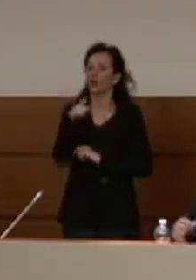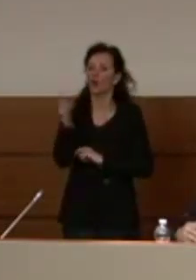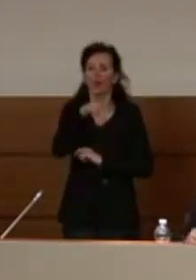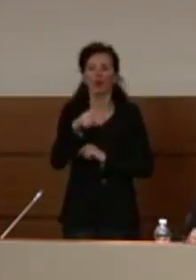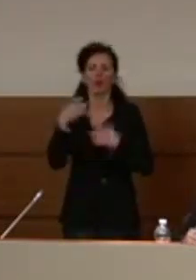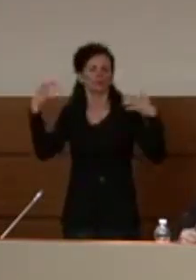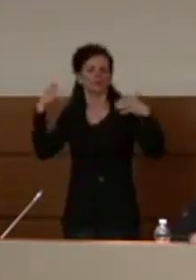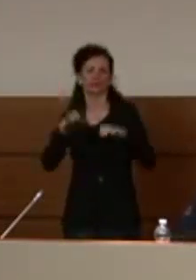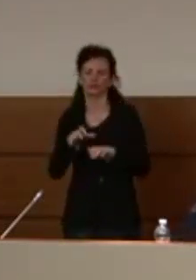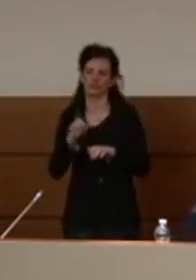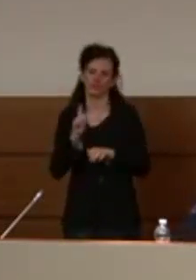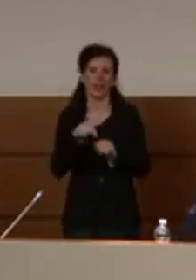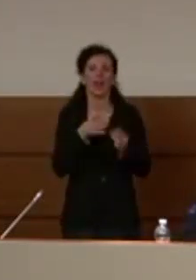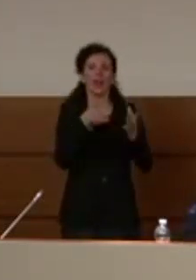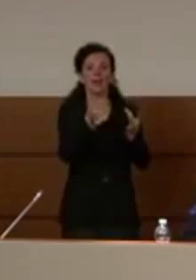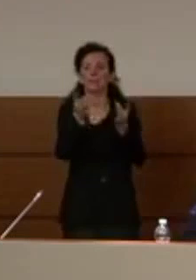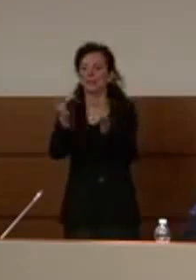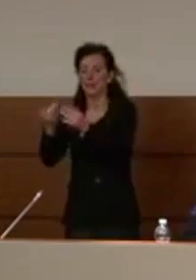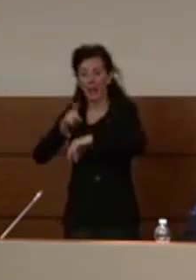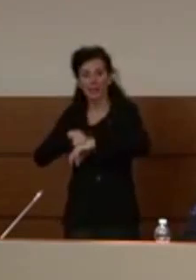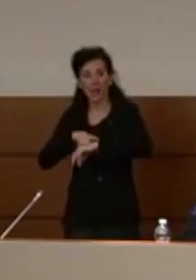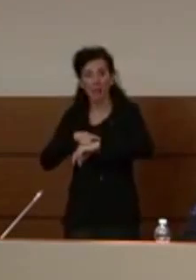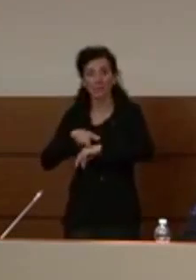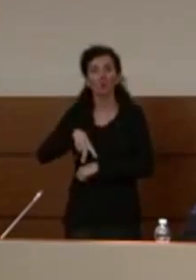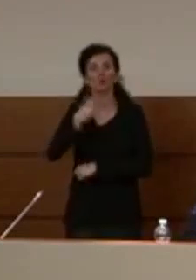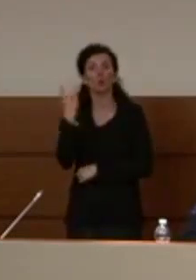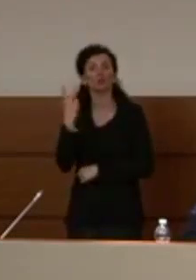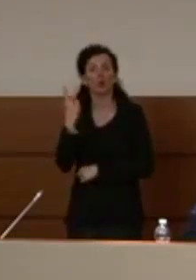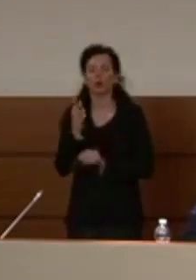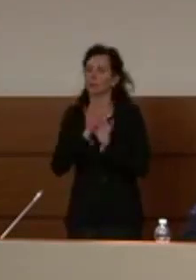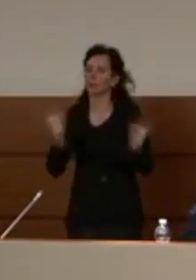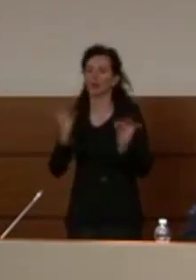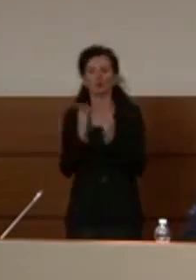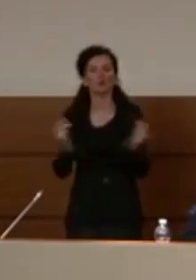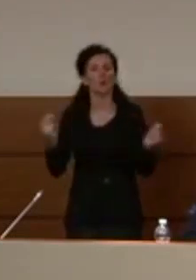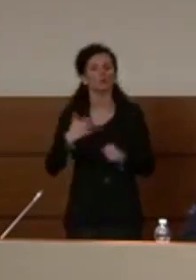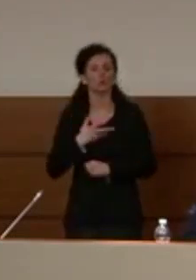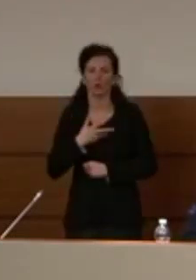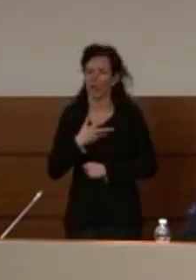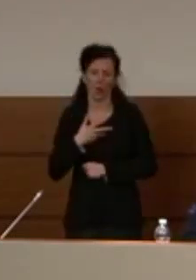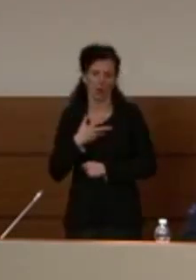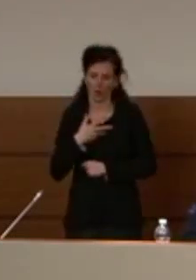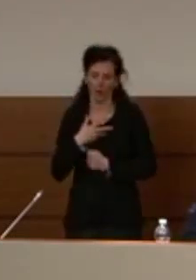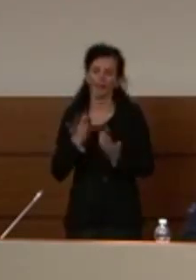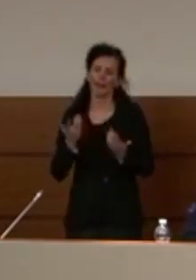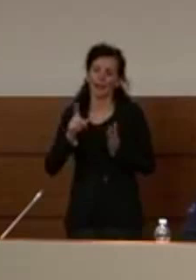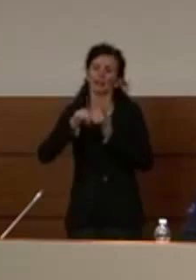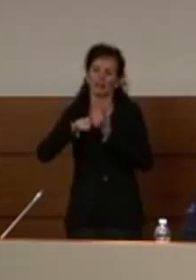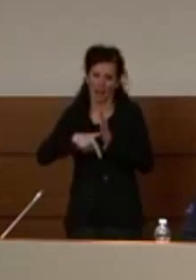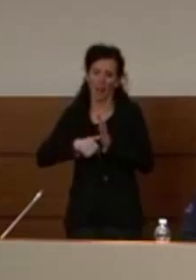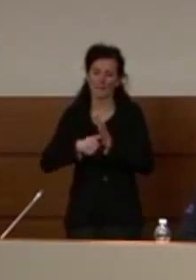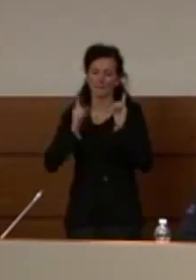è un'epidemia che nell'arco di 48 ore trova la risoluzione dobbiamo osservare nei